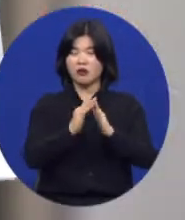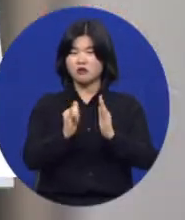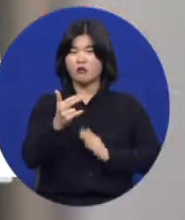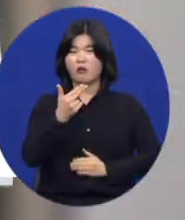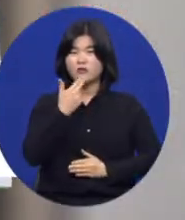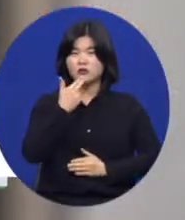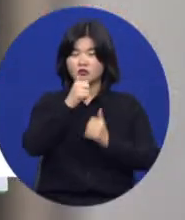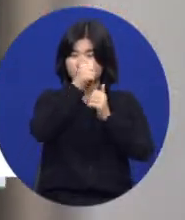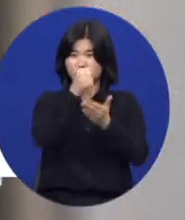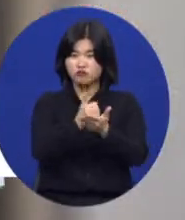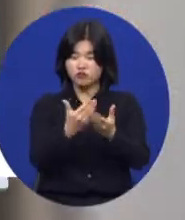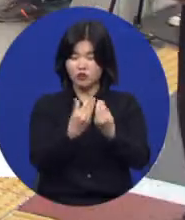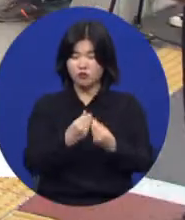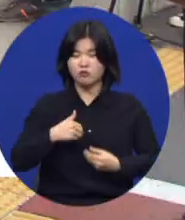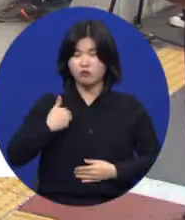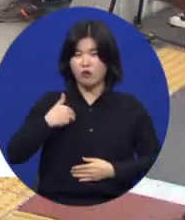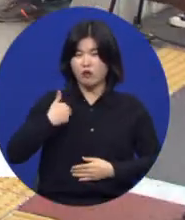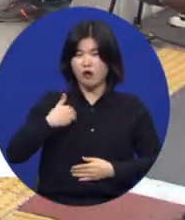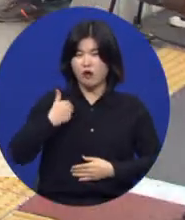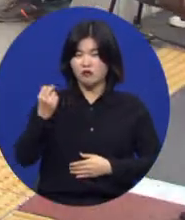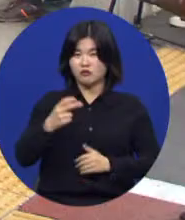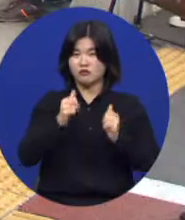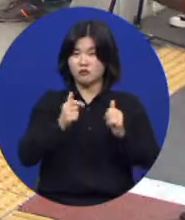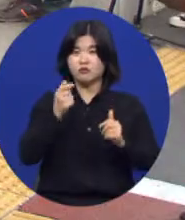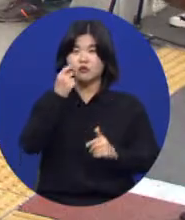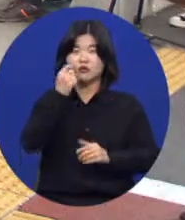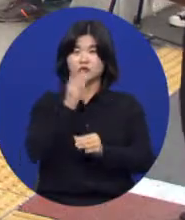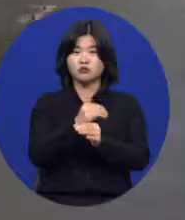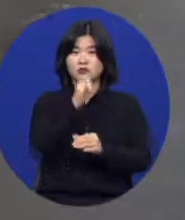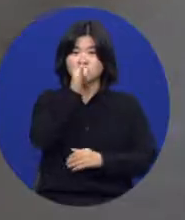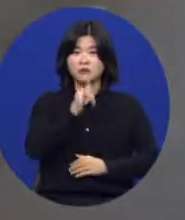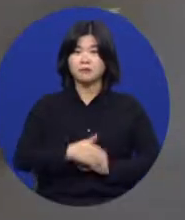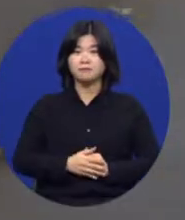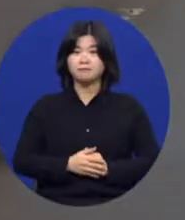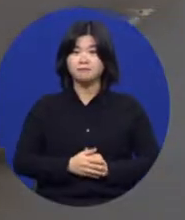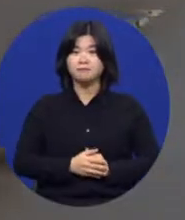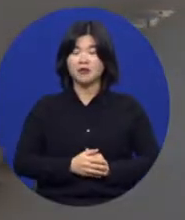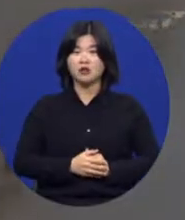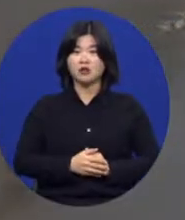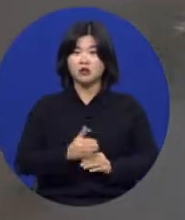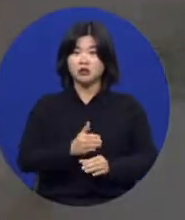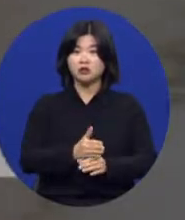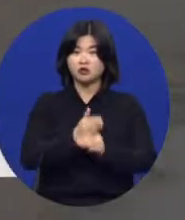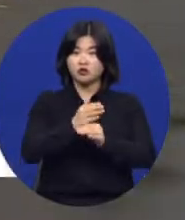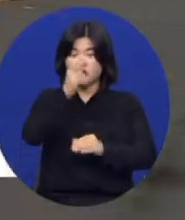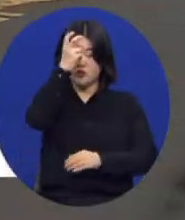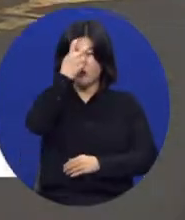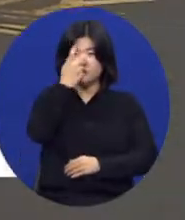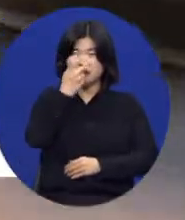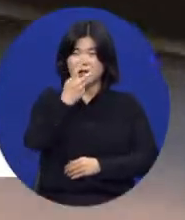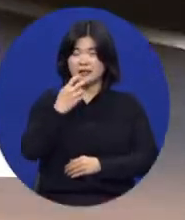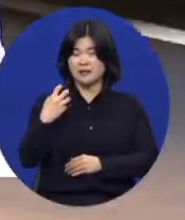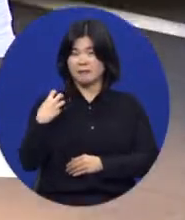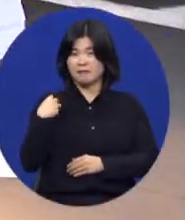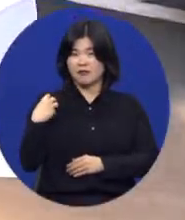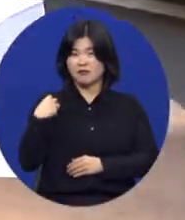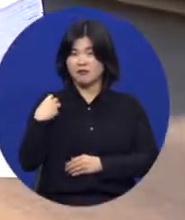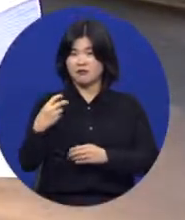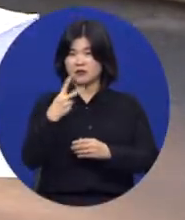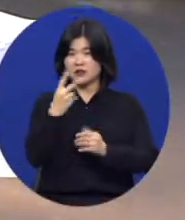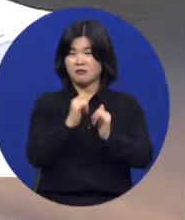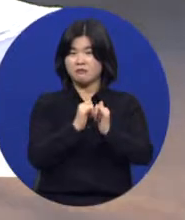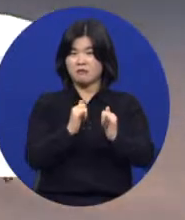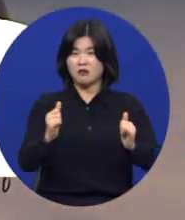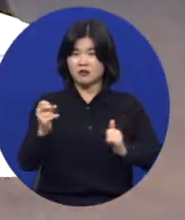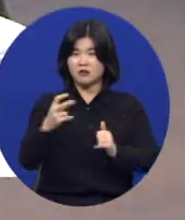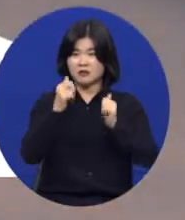없거나 판결 내용을 몰라 재심 청구를 못하고 있습니다. 이런 가운데 검찰이 직권으로 수용인 2천여 명에